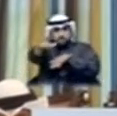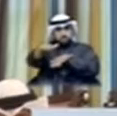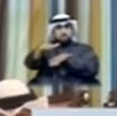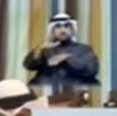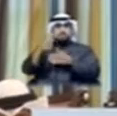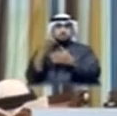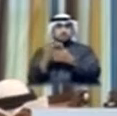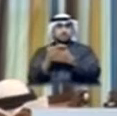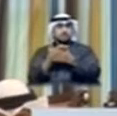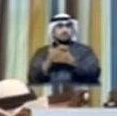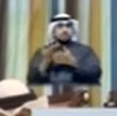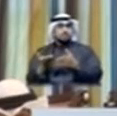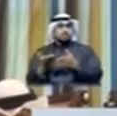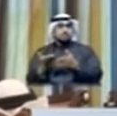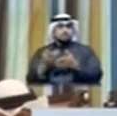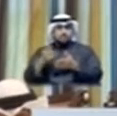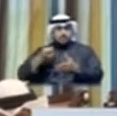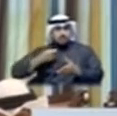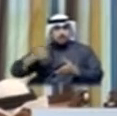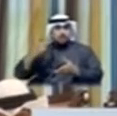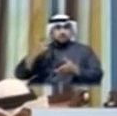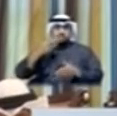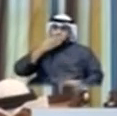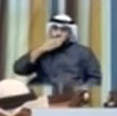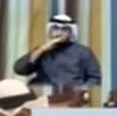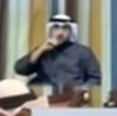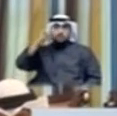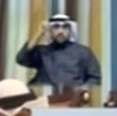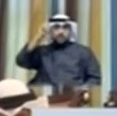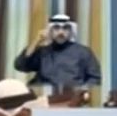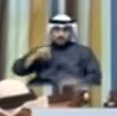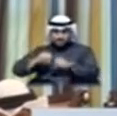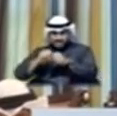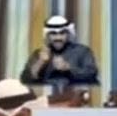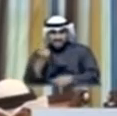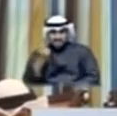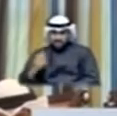ويانا، كانوا بيروحون لولا عناية رب العالمين وإصابة بسيطة بريدهم.